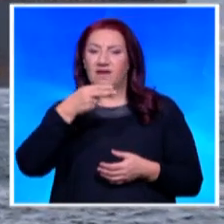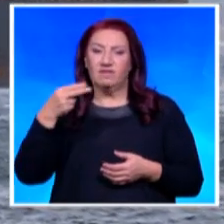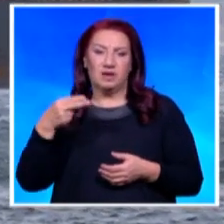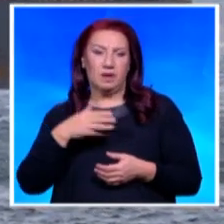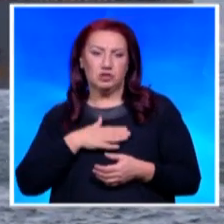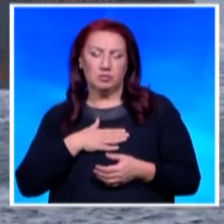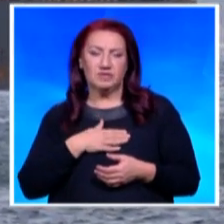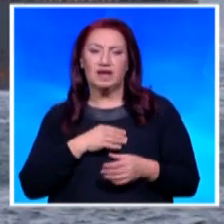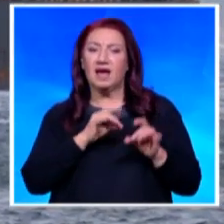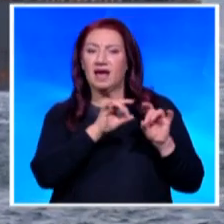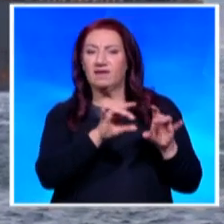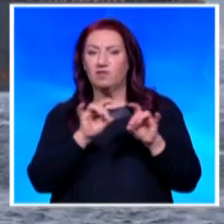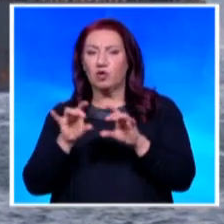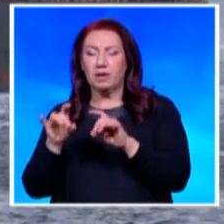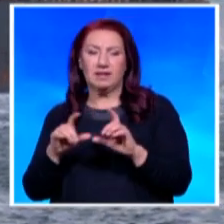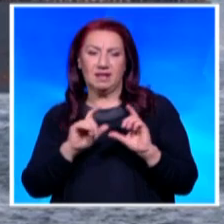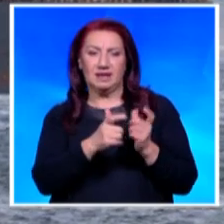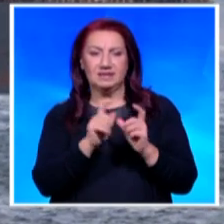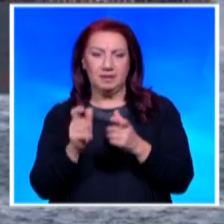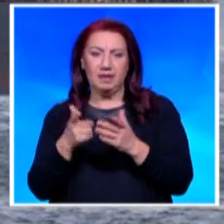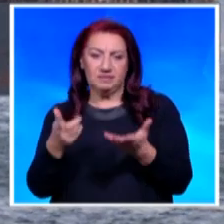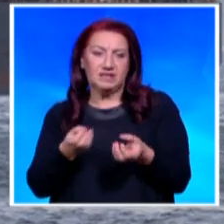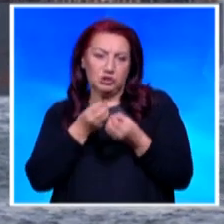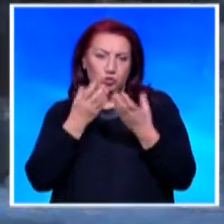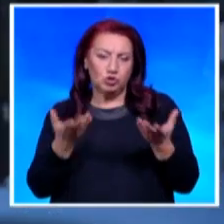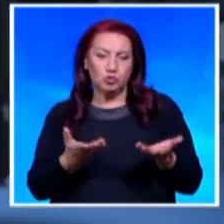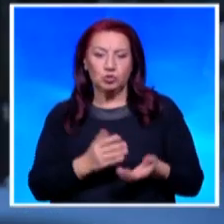информирала и семействата на моряците от екипажа за инцидента.